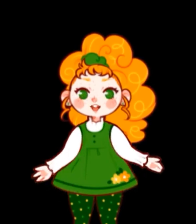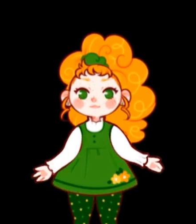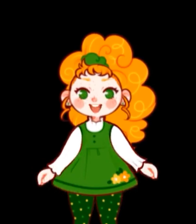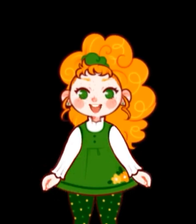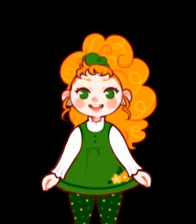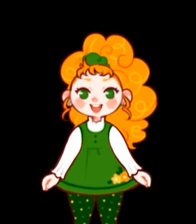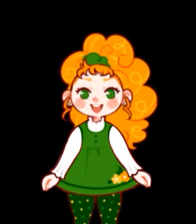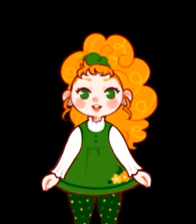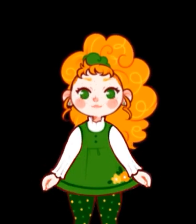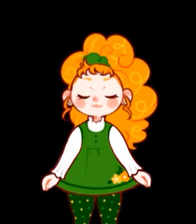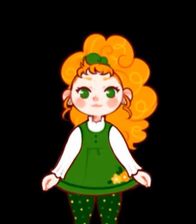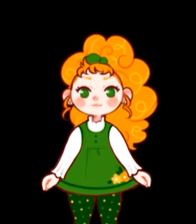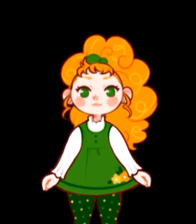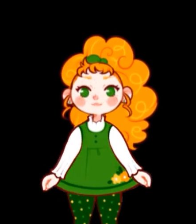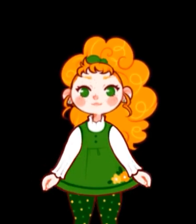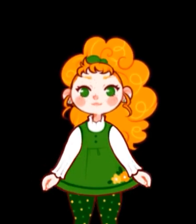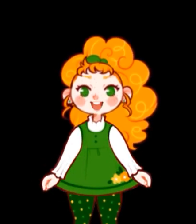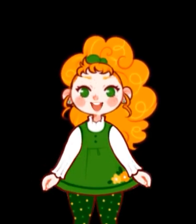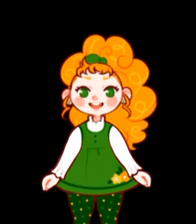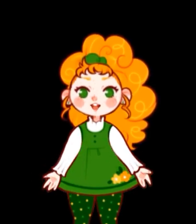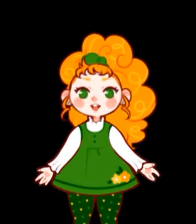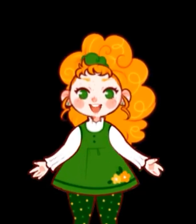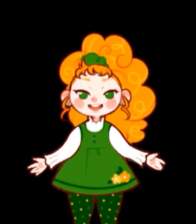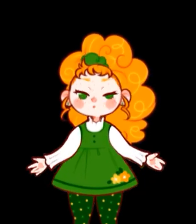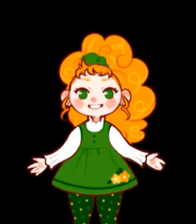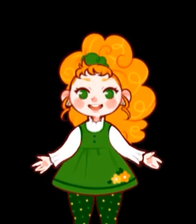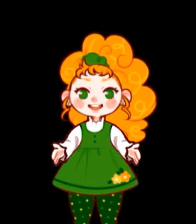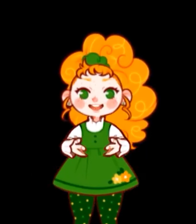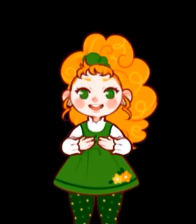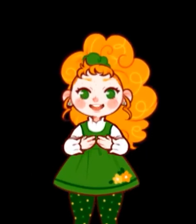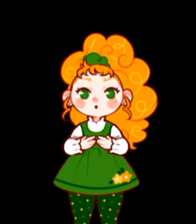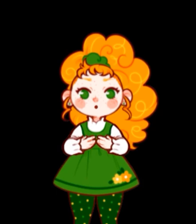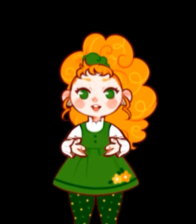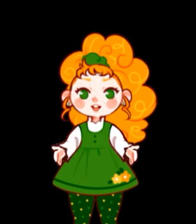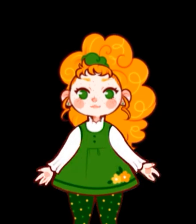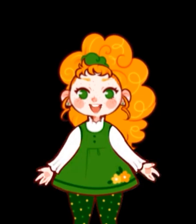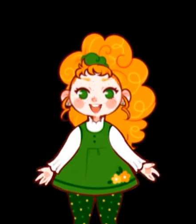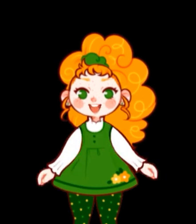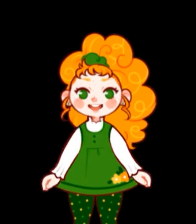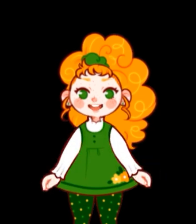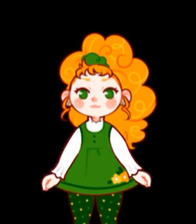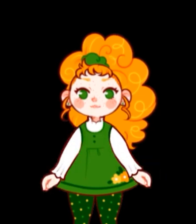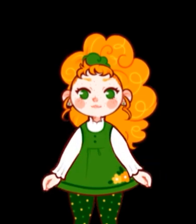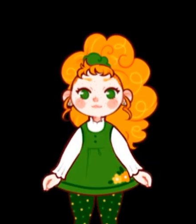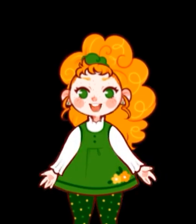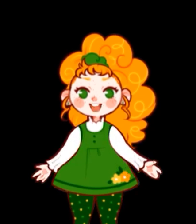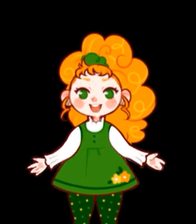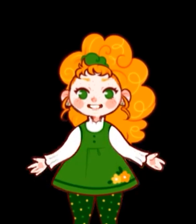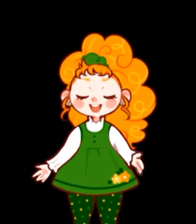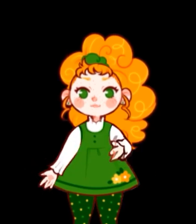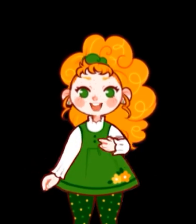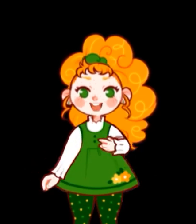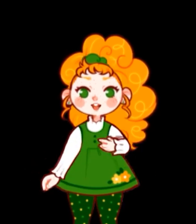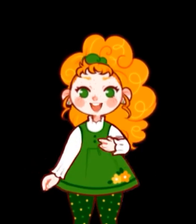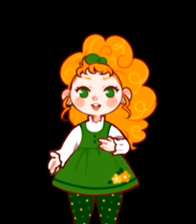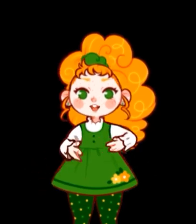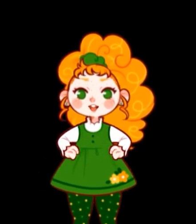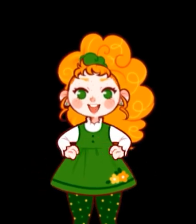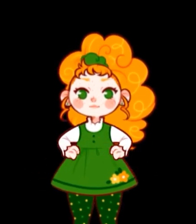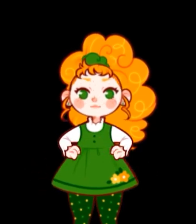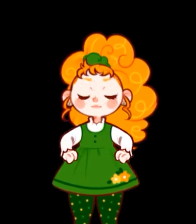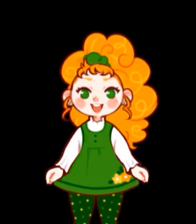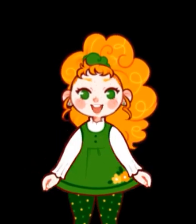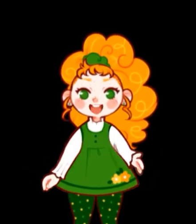M'agrada molt aquesta cançó. A que no sabeu quin és el meu color preferit? A la clica, la